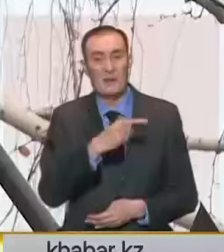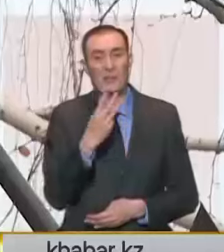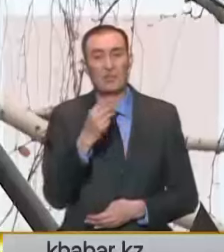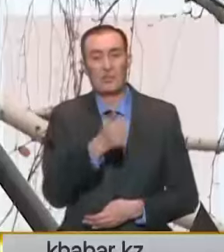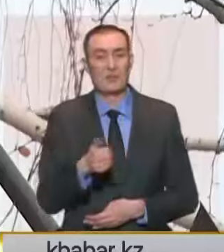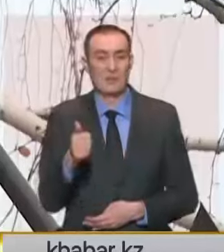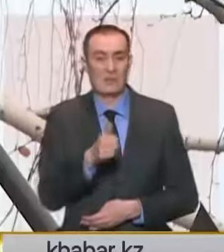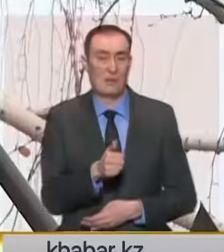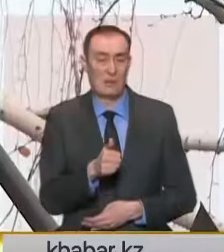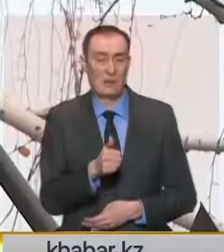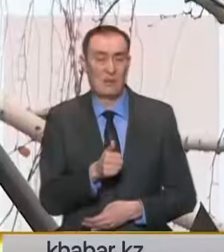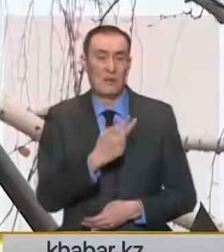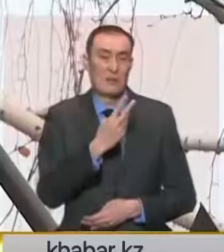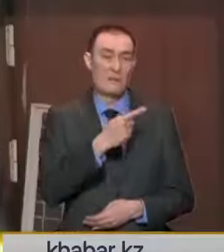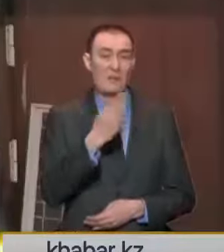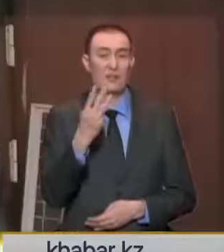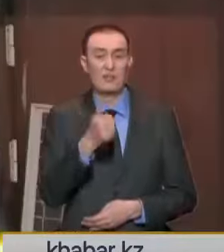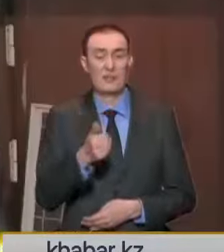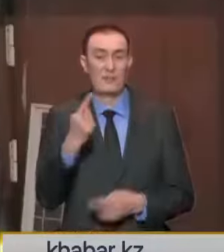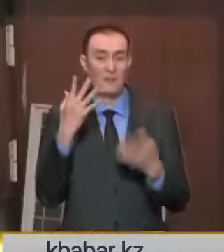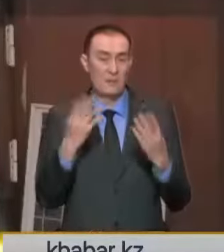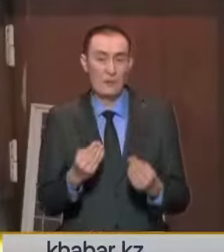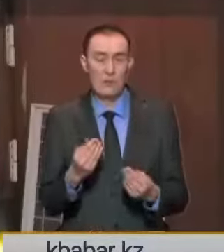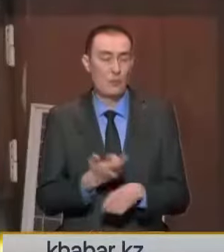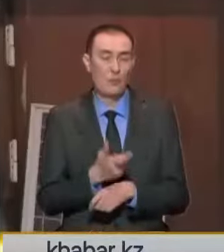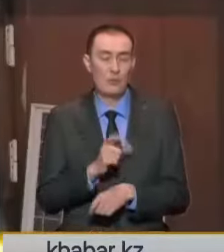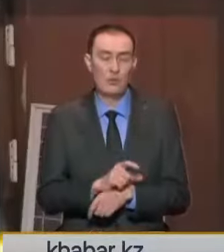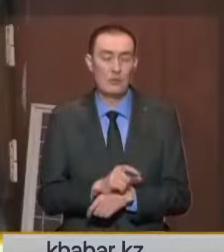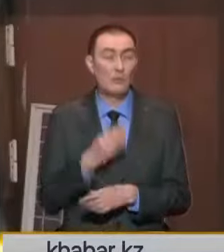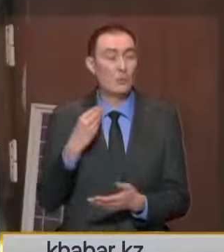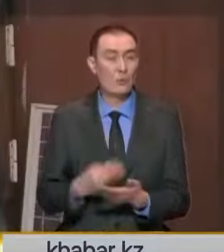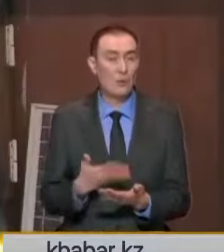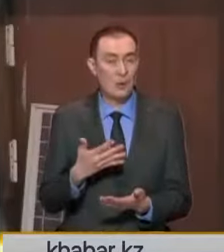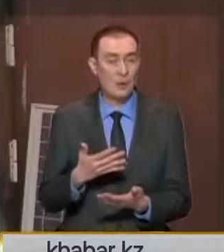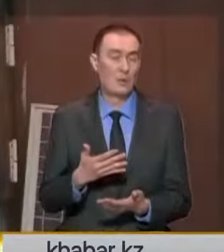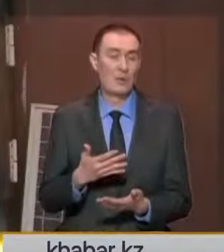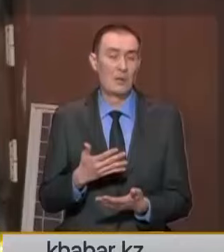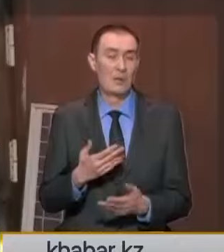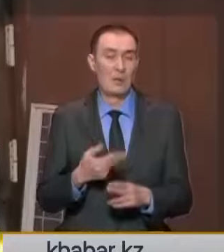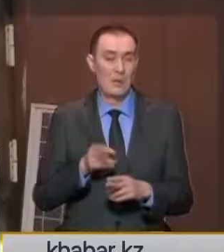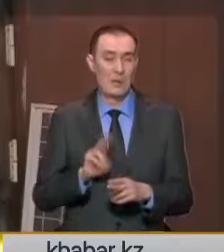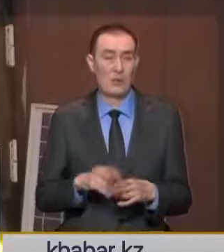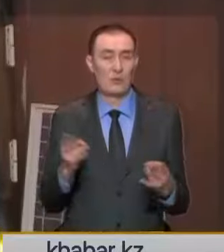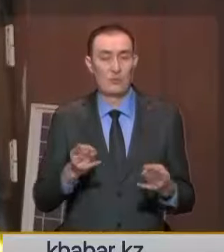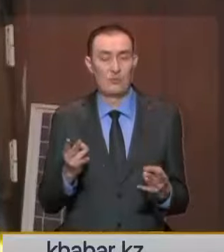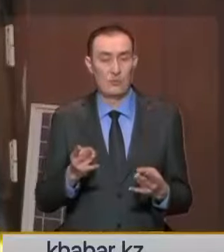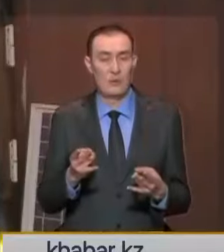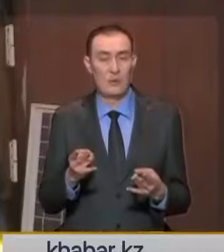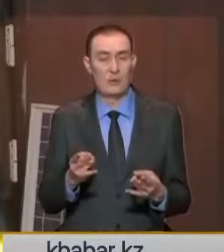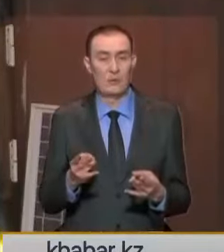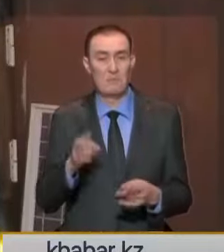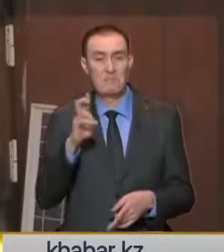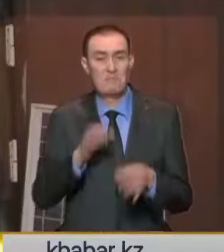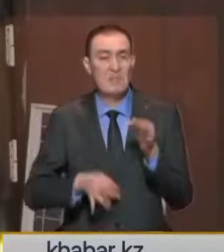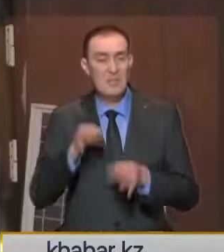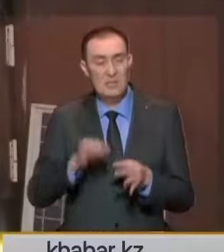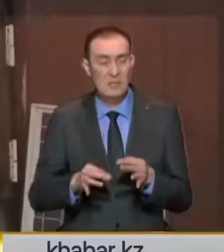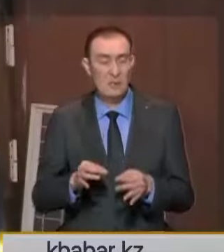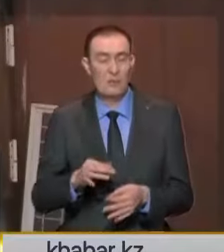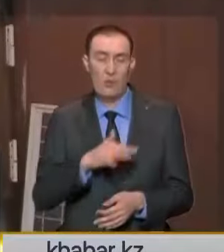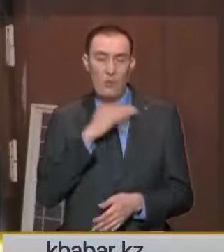часа. 2-3 часа в день это будет очень накладно. Это нужно обеспечивать себя бензином в